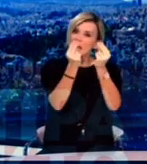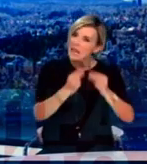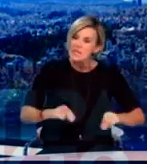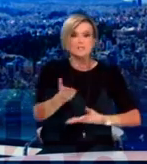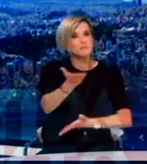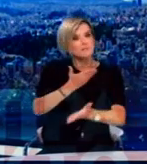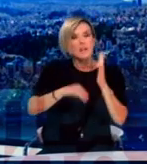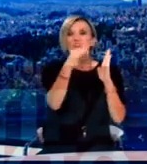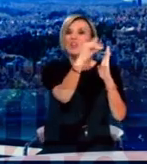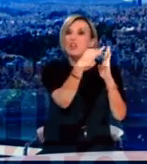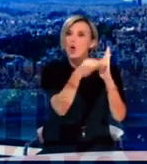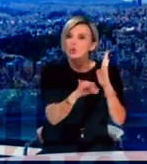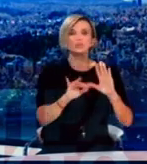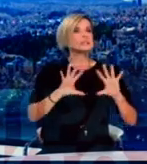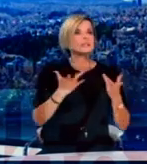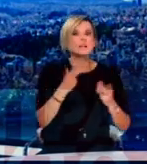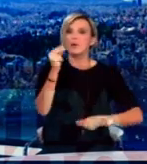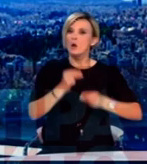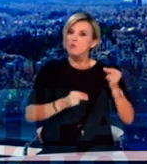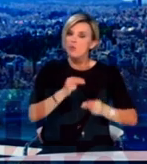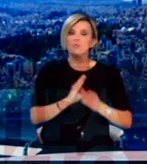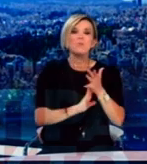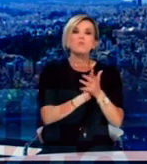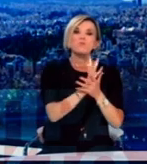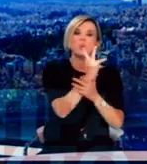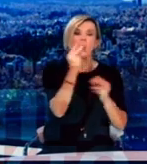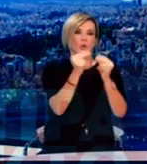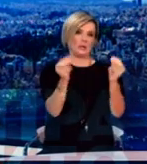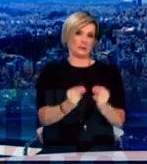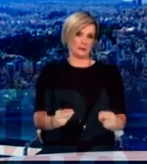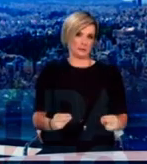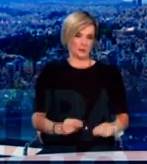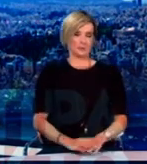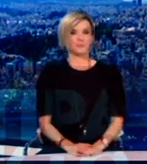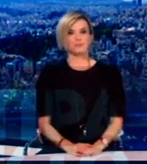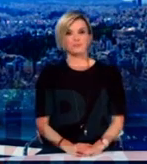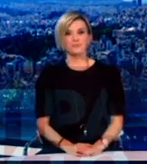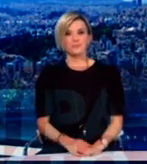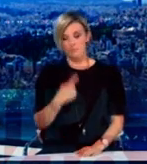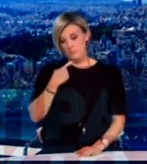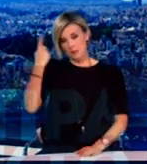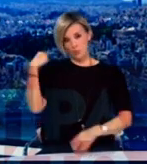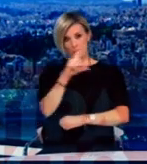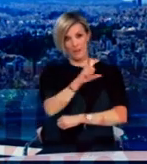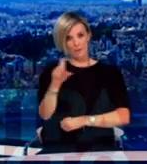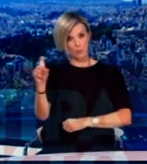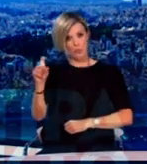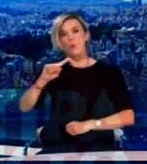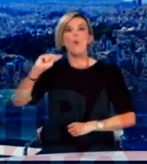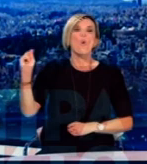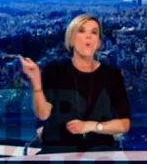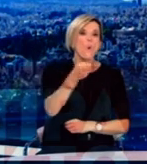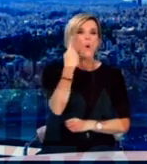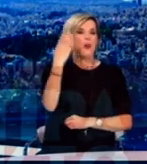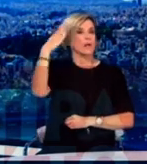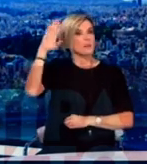να διορθώνουμε όποια αριθμία, για να βελτιώνουμε τις λύσεις. Την εβδομάδα που μας πέρασε, όλα τα γυμνάσια και τα